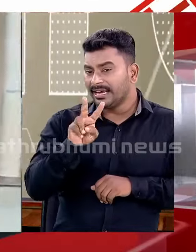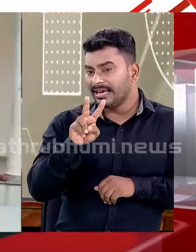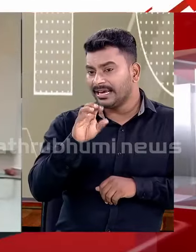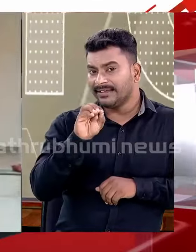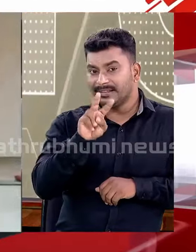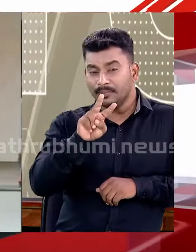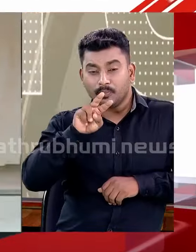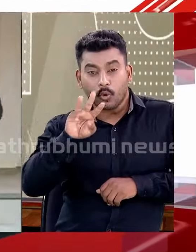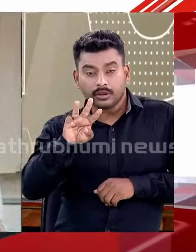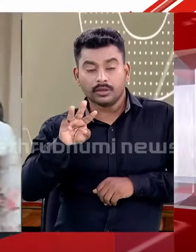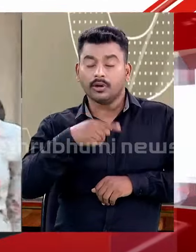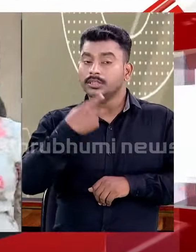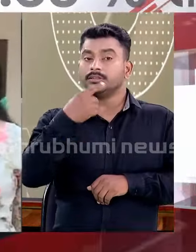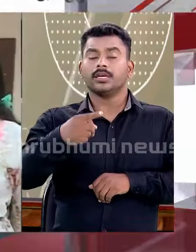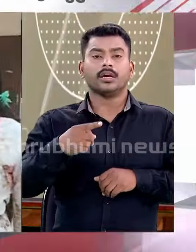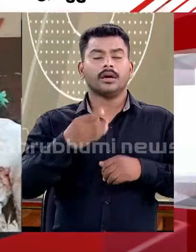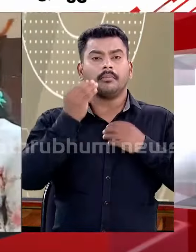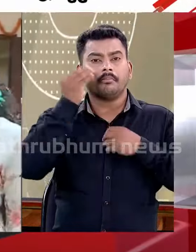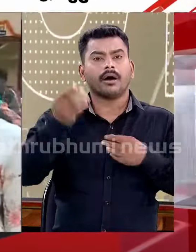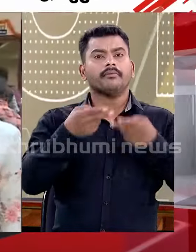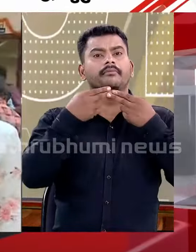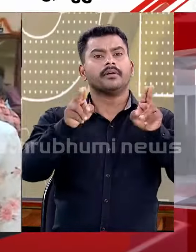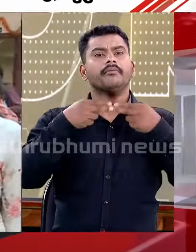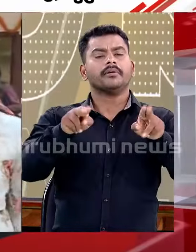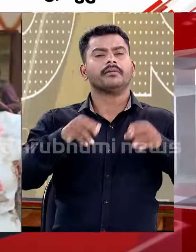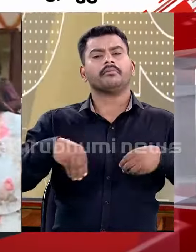മാറ്റങ്ങൾ ആലോചിക്കുന്നുണ്ട് തുടങ്ങിയ കാര്യങ്ങളൊക്കെ പറഞ്ഞിട്ടല്ലോ. എന്തൊക്കെയാണത്?